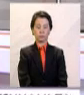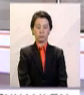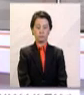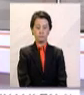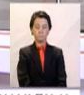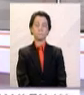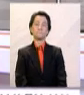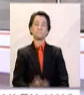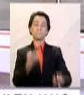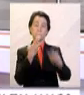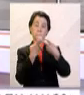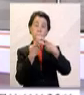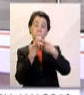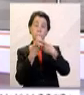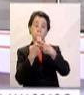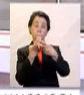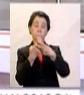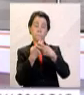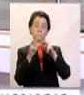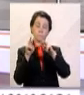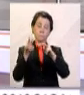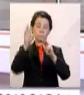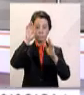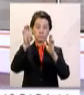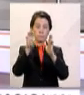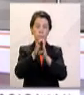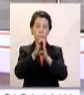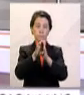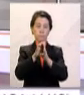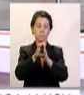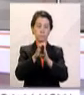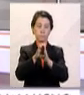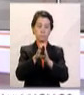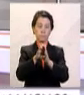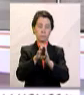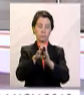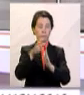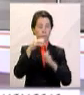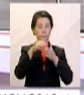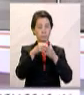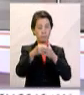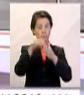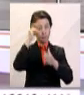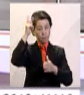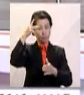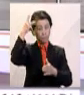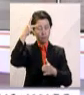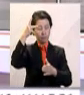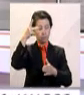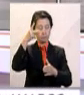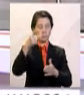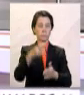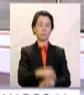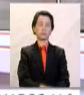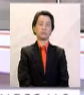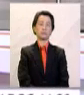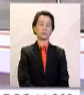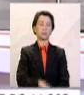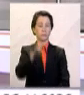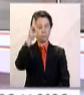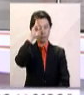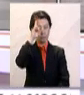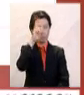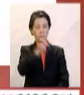Seperti biasa, tirai hashtag dibuka dengan melihat foto dan status yang dimuatmai pemimpin politik di laman Instagram mereka. Ya, seperti